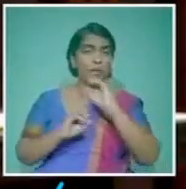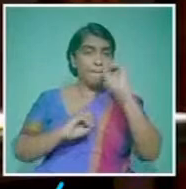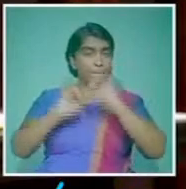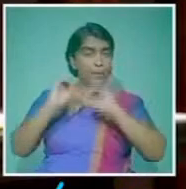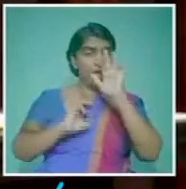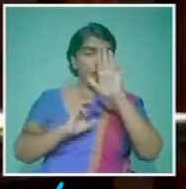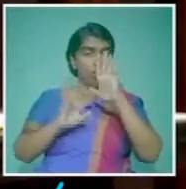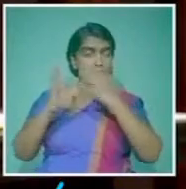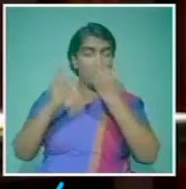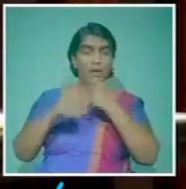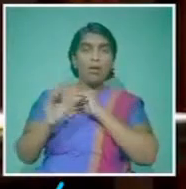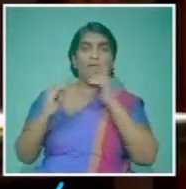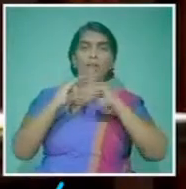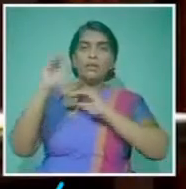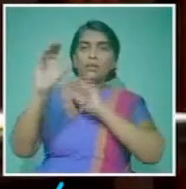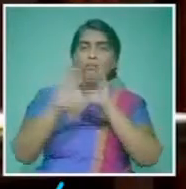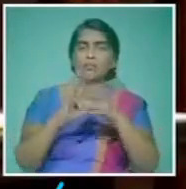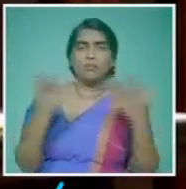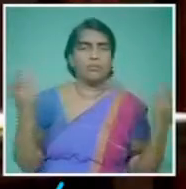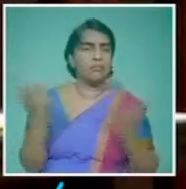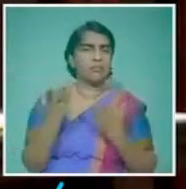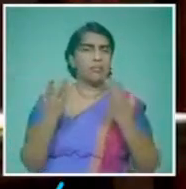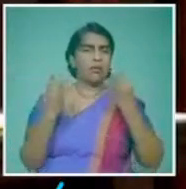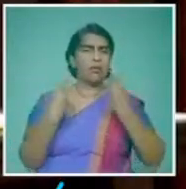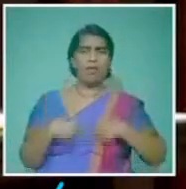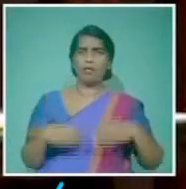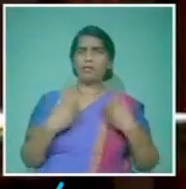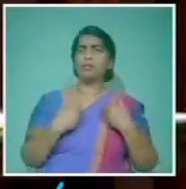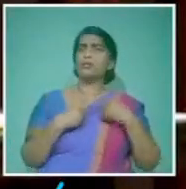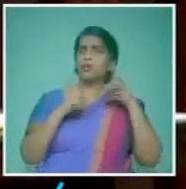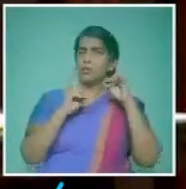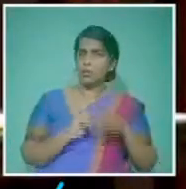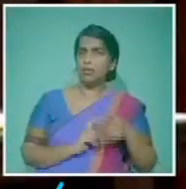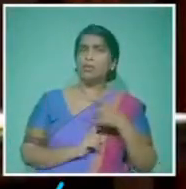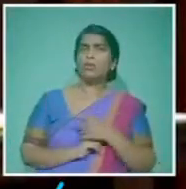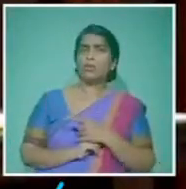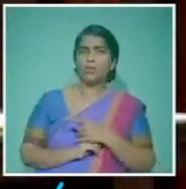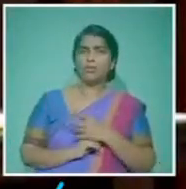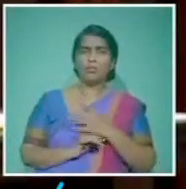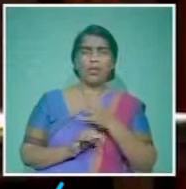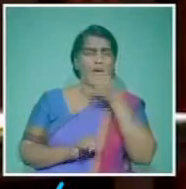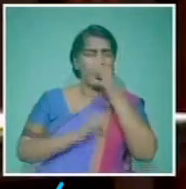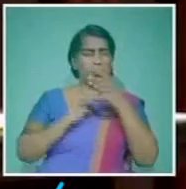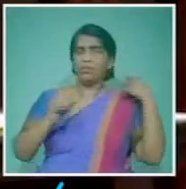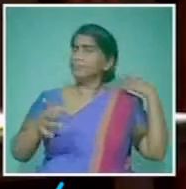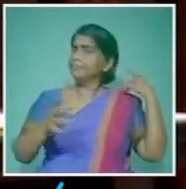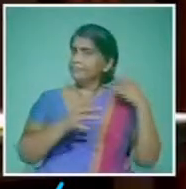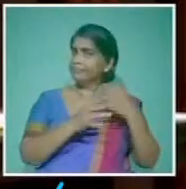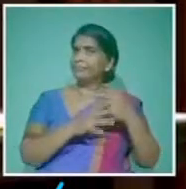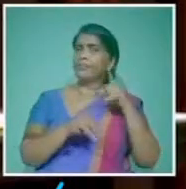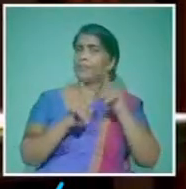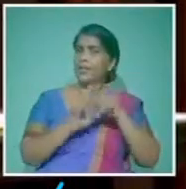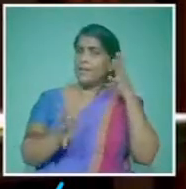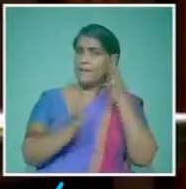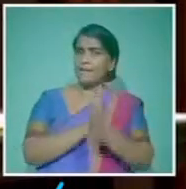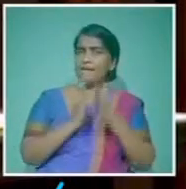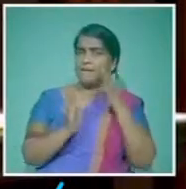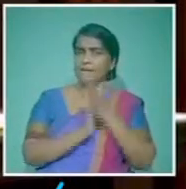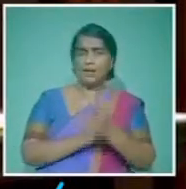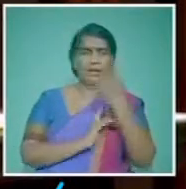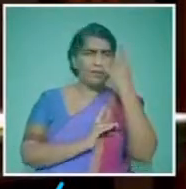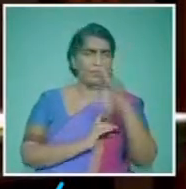Avasta, Ahimikirim, Avasta, Ahimikirim, the Mevage, historically, Itihase, Mevage, Kerabu,